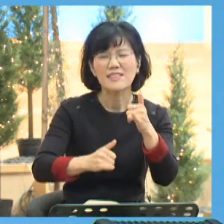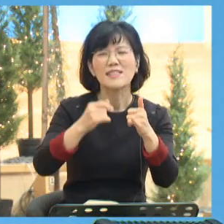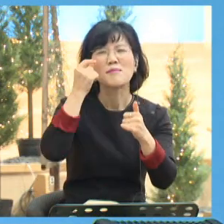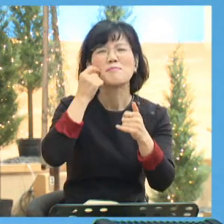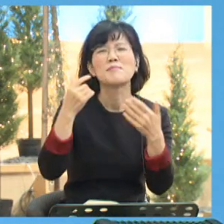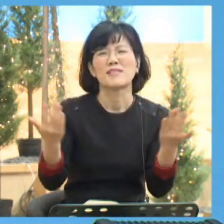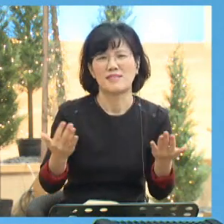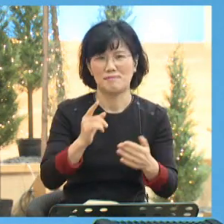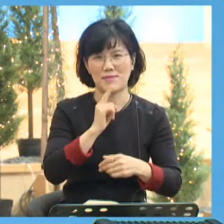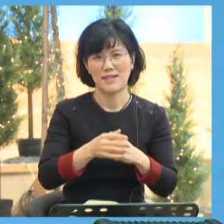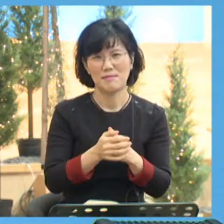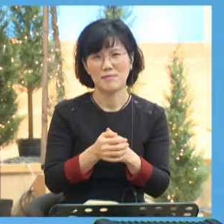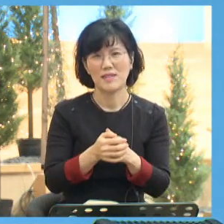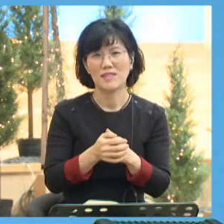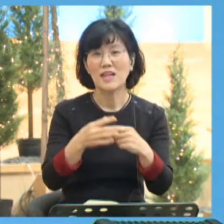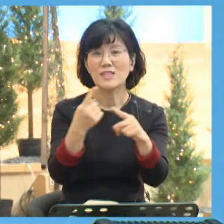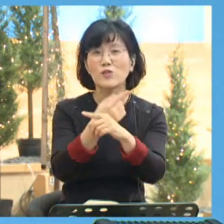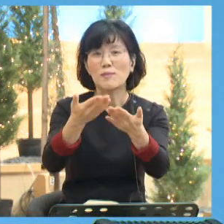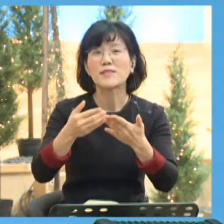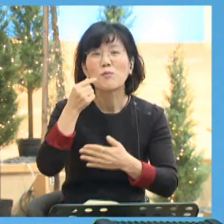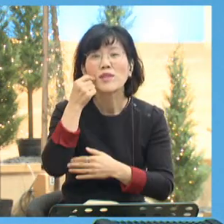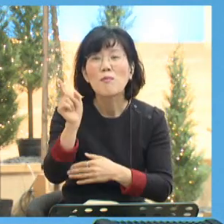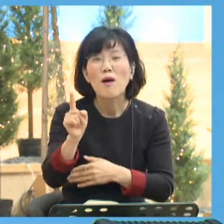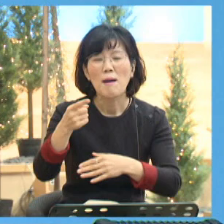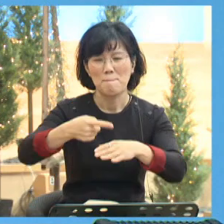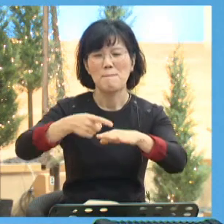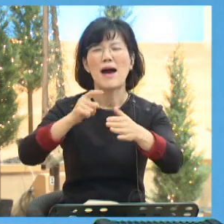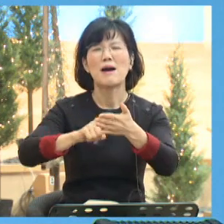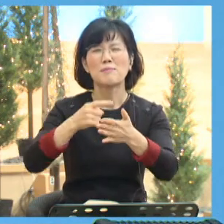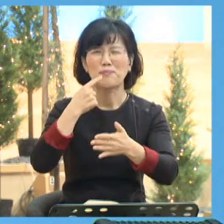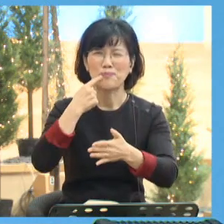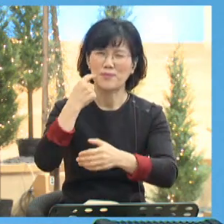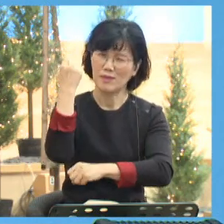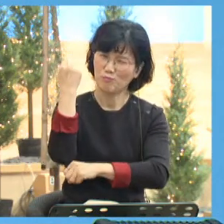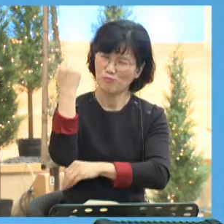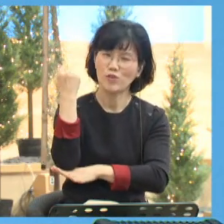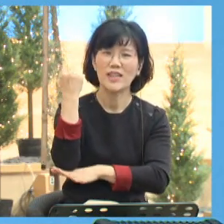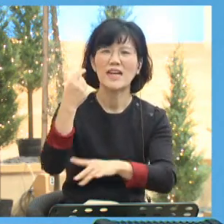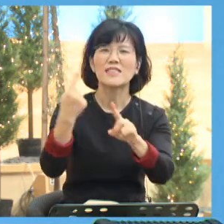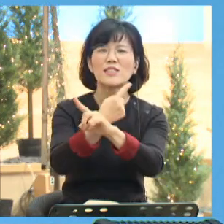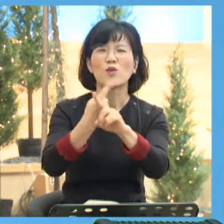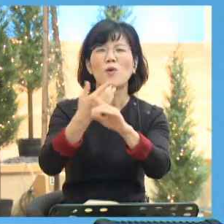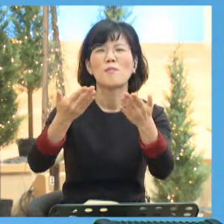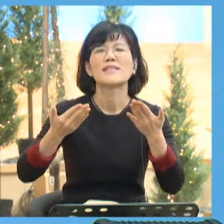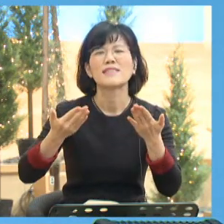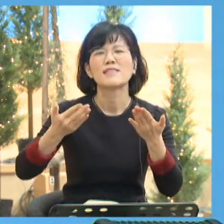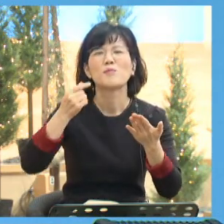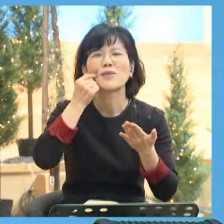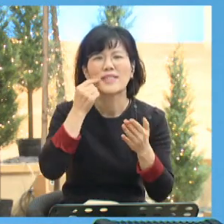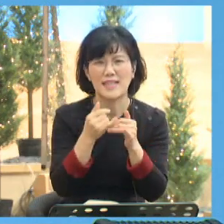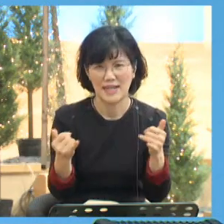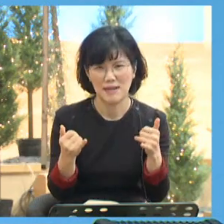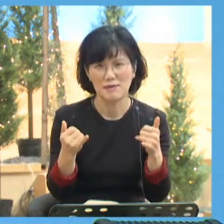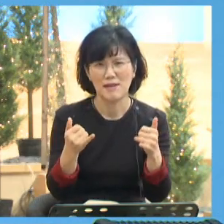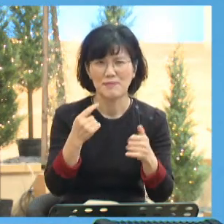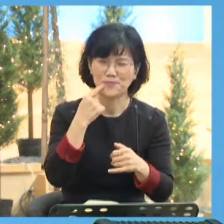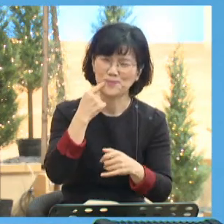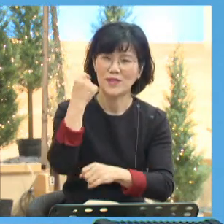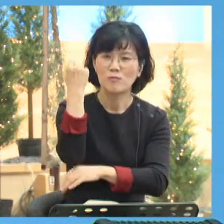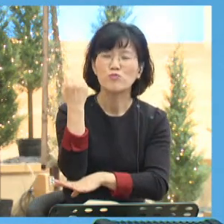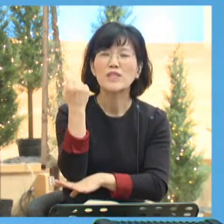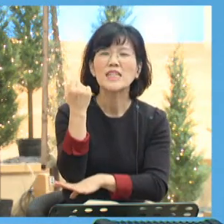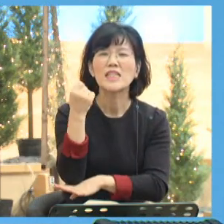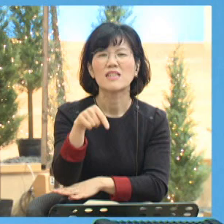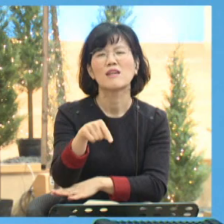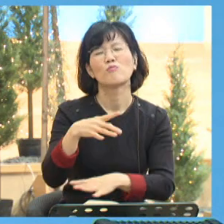지었어요 뭐가 치료받지 못한 사람 마음에 20뿌리 같이 받지 못한 사람 여러분이 쓴 뿌리 라는 것이